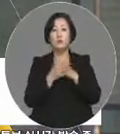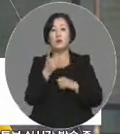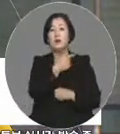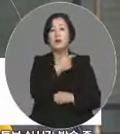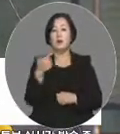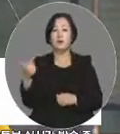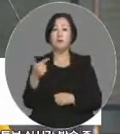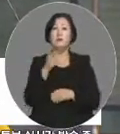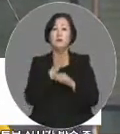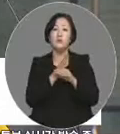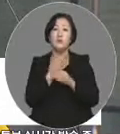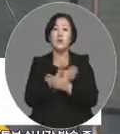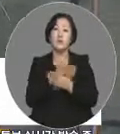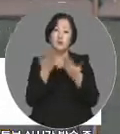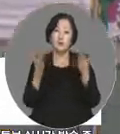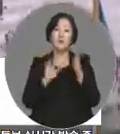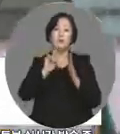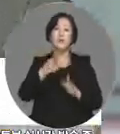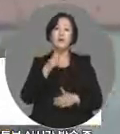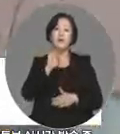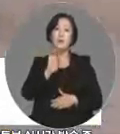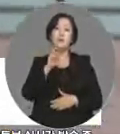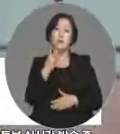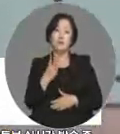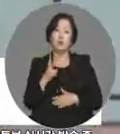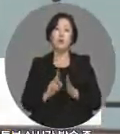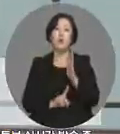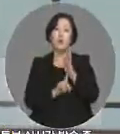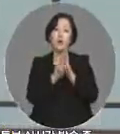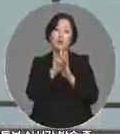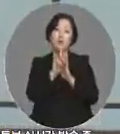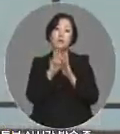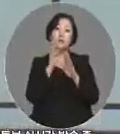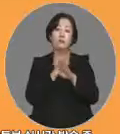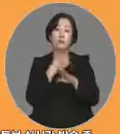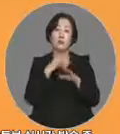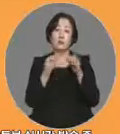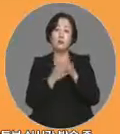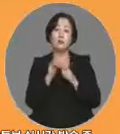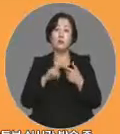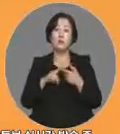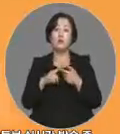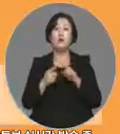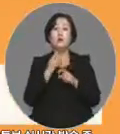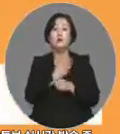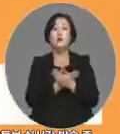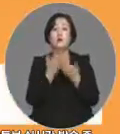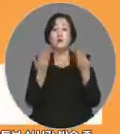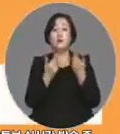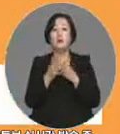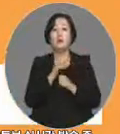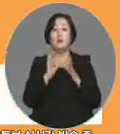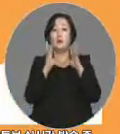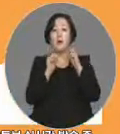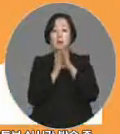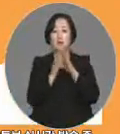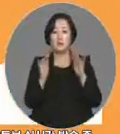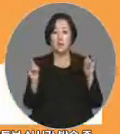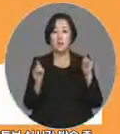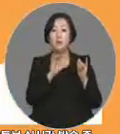모금액을 기록해 나눔 온도가 142도까지 올랐습니다. 소외 계층을 위해서 이 많은